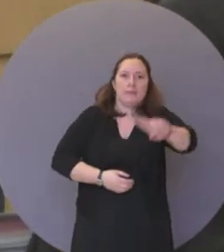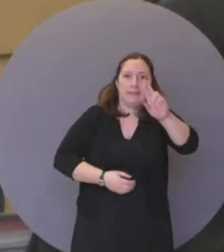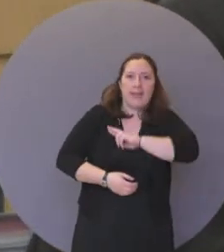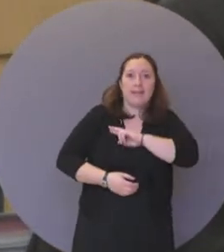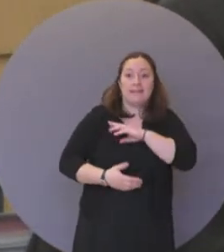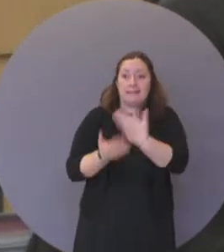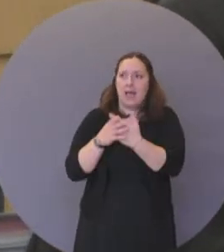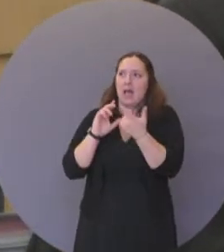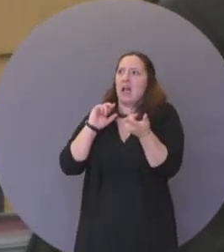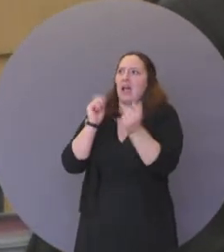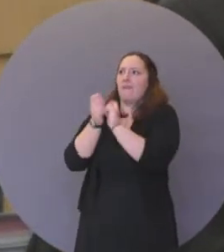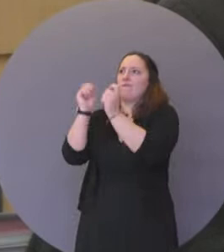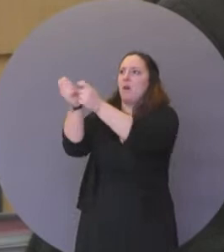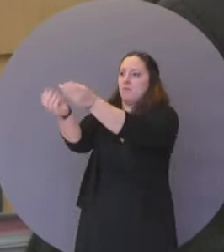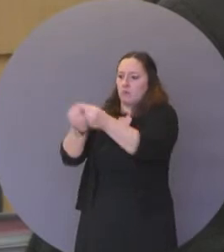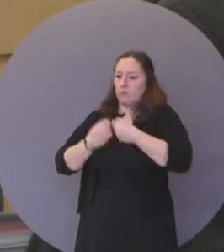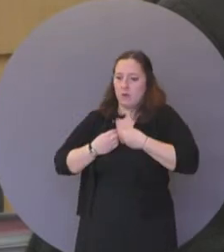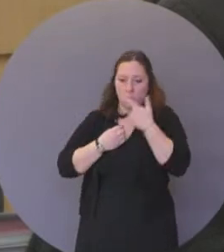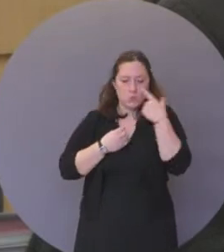notre collectivité